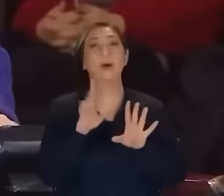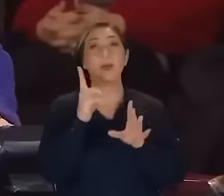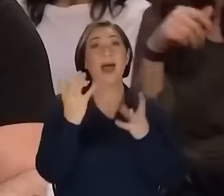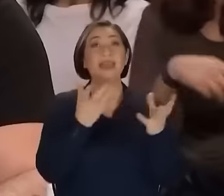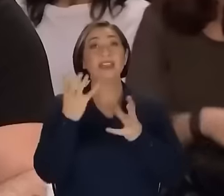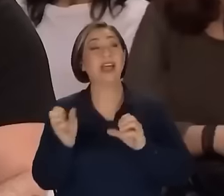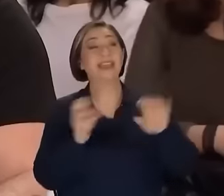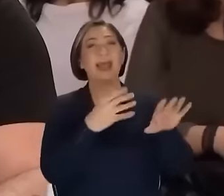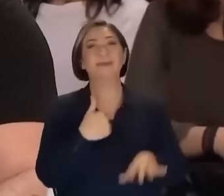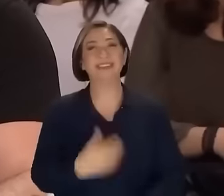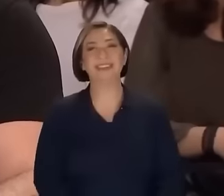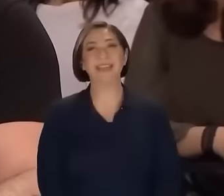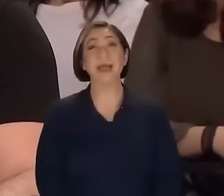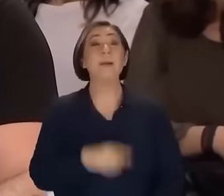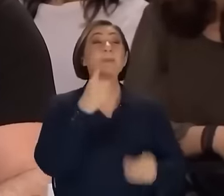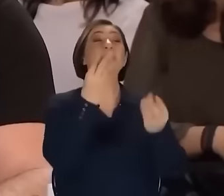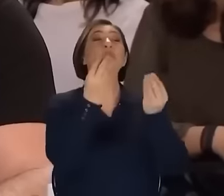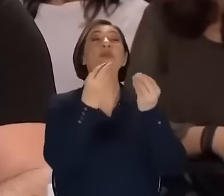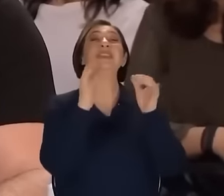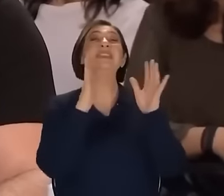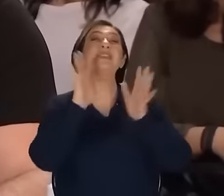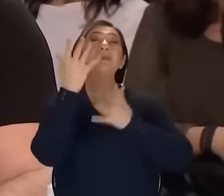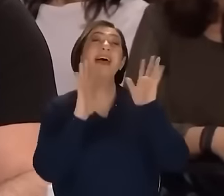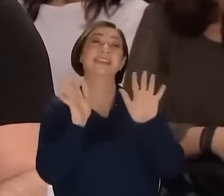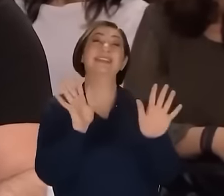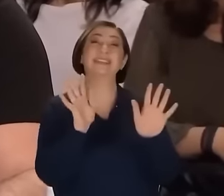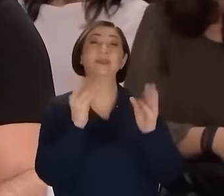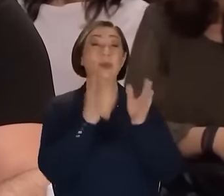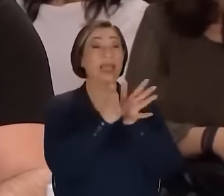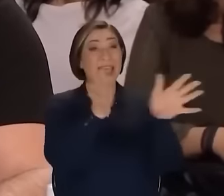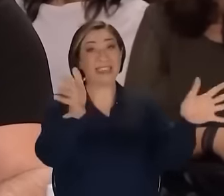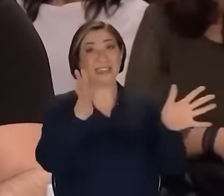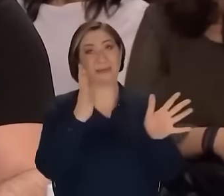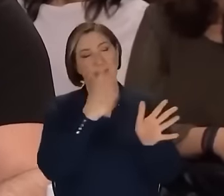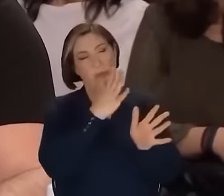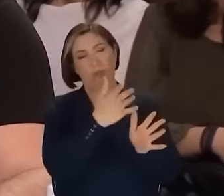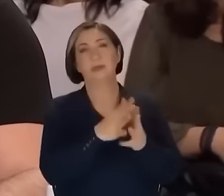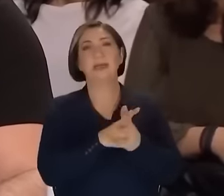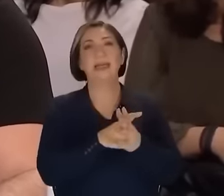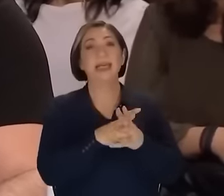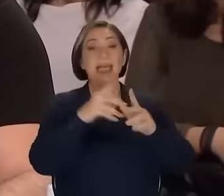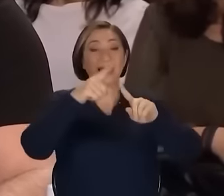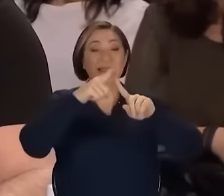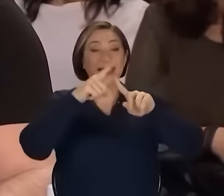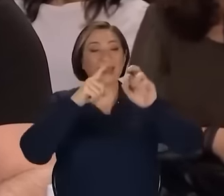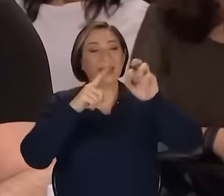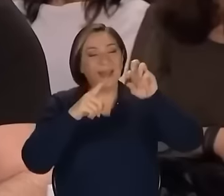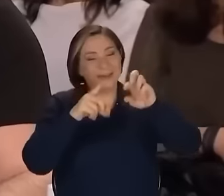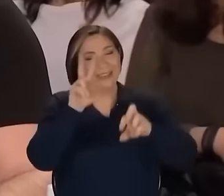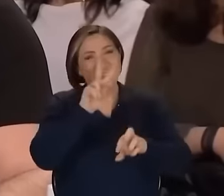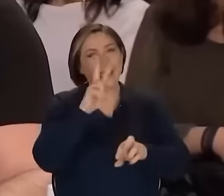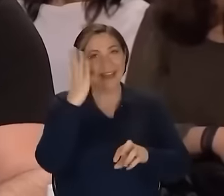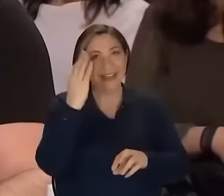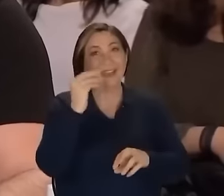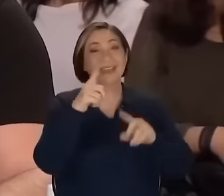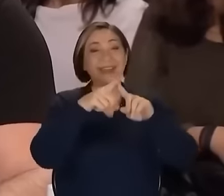ateşe attılar bizi. Bir de çok geniş tutuyorlar. Şöyle çok geniş tutuyorlardı Okan. Yani top 20'yi anlarım. Top 40 ne